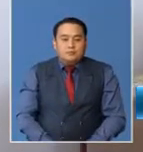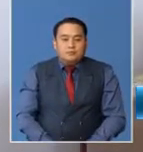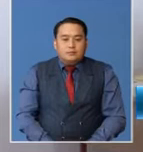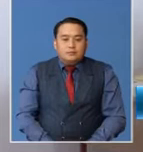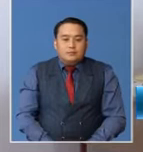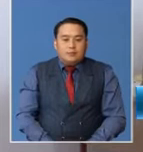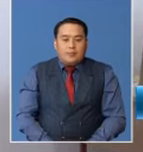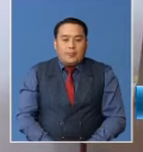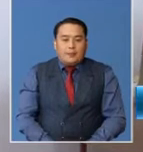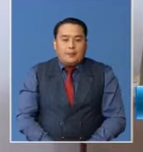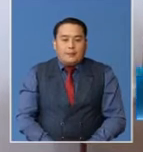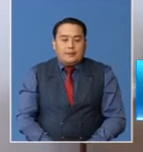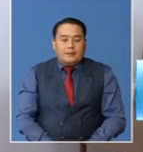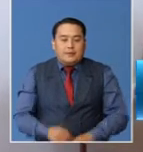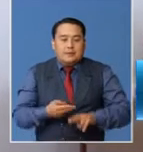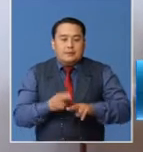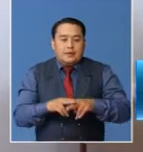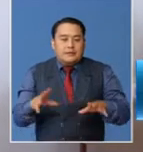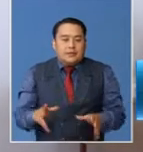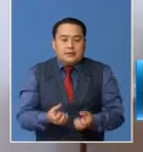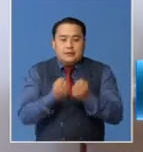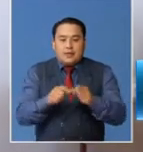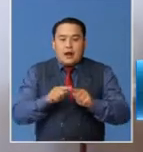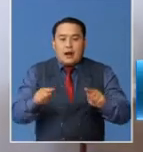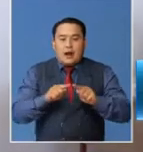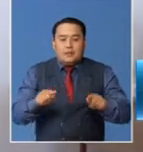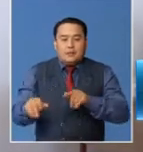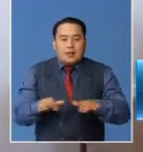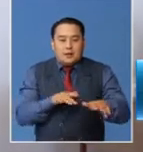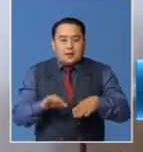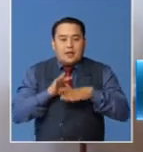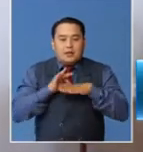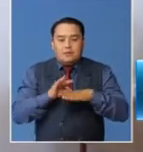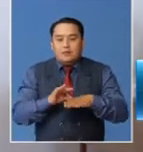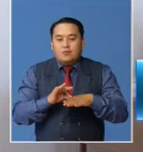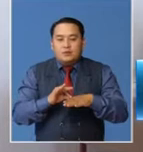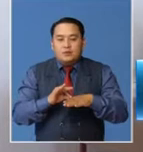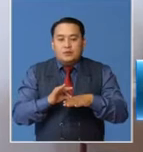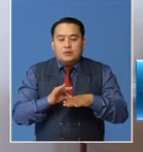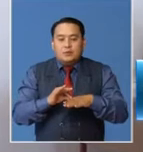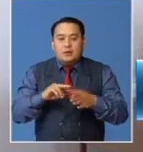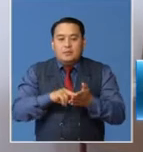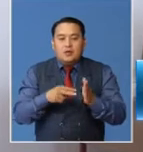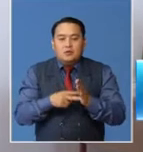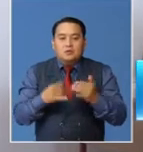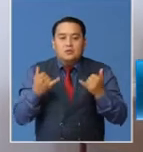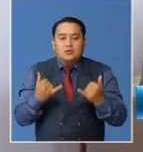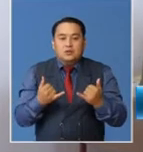юных спасателей, которые помогают нам в проведении агитационных мероприятий. Мы планируем сейчас